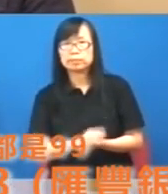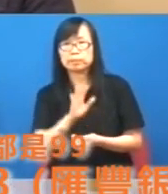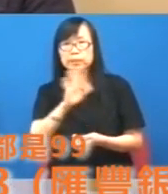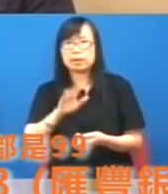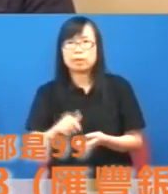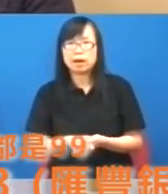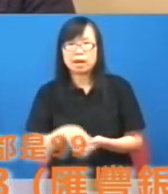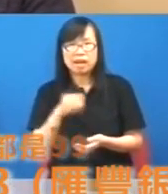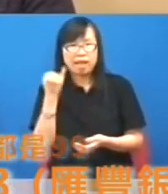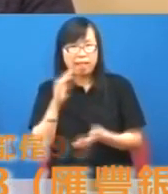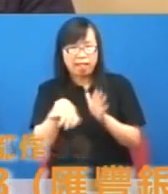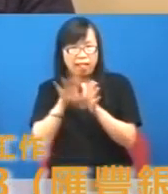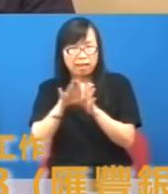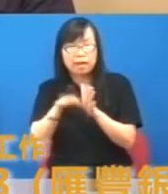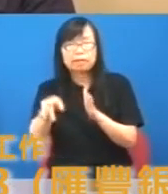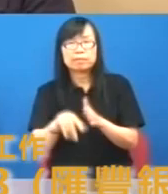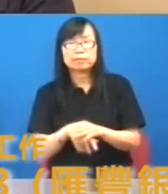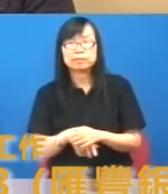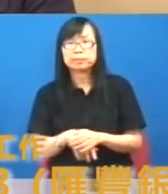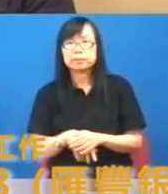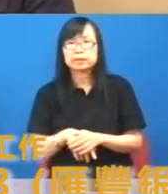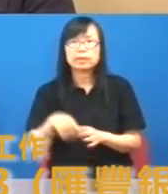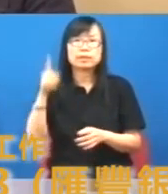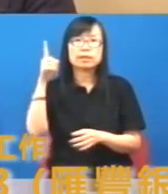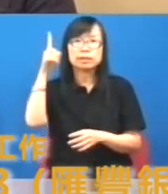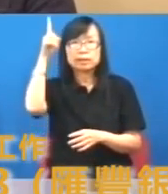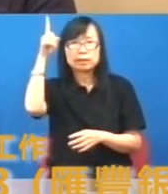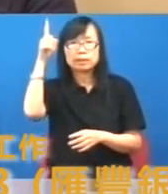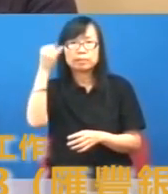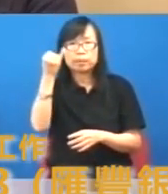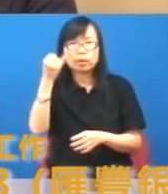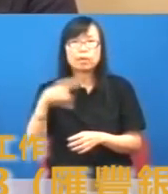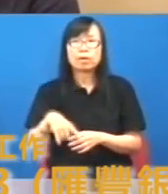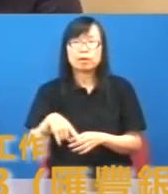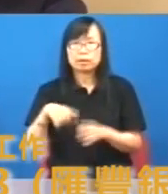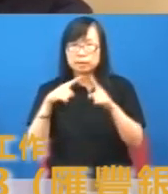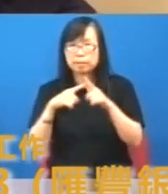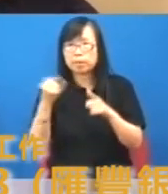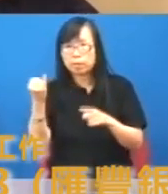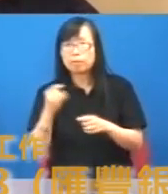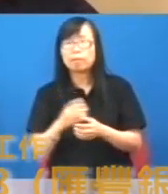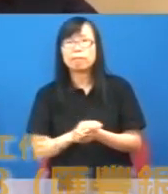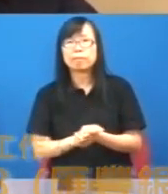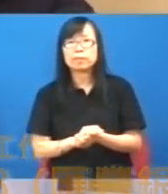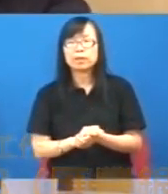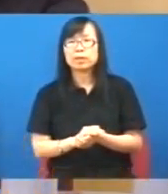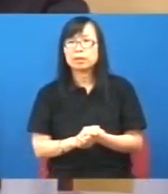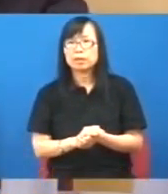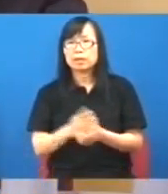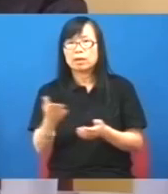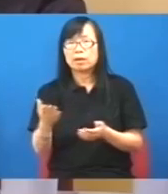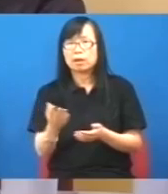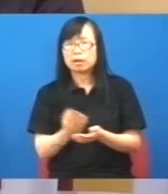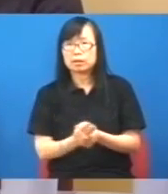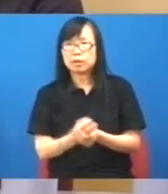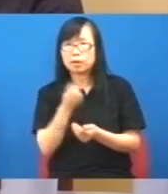打茅波，或者唔係即係又真係咩天災人禍咧，嗱，我就講你一樣可以錯過司法程序，由香港